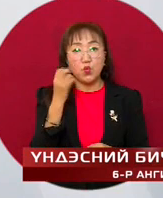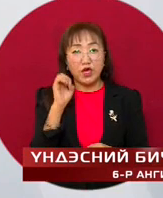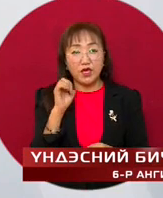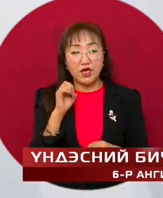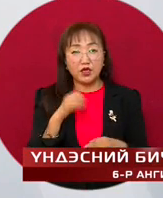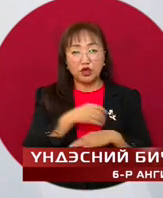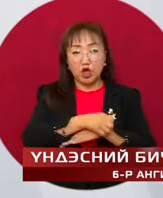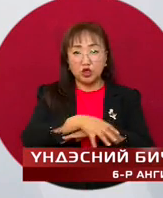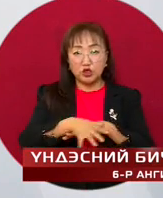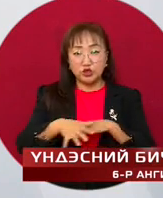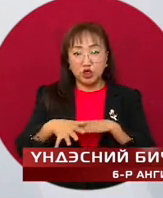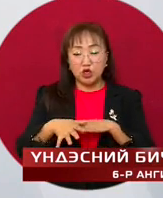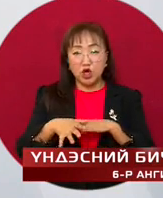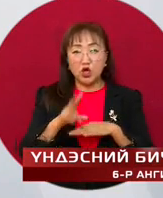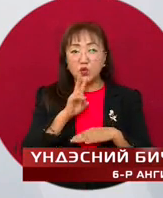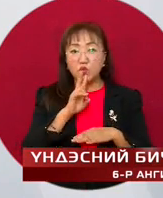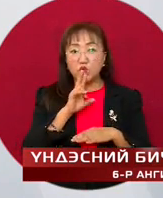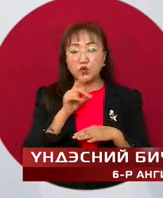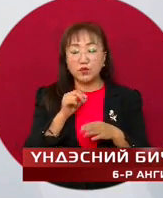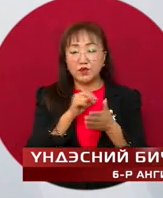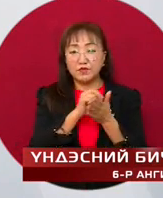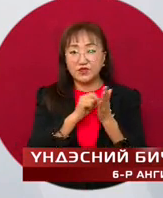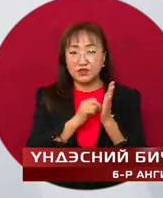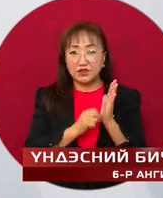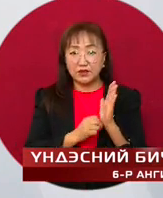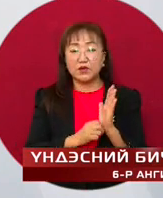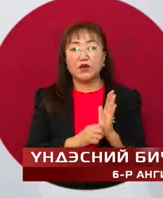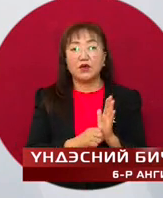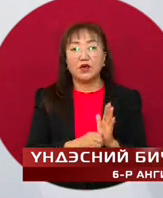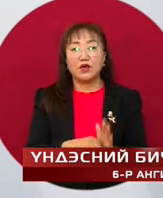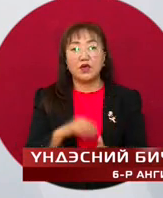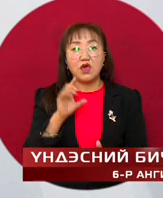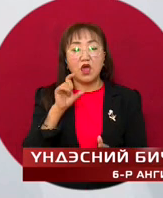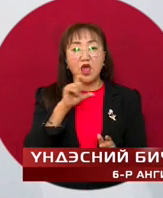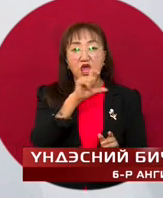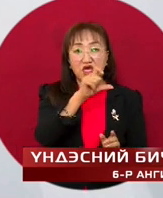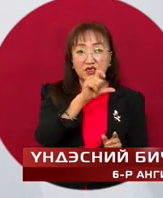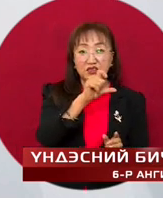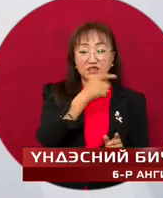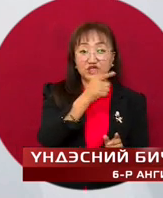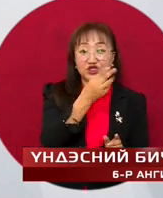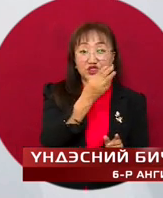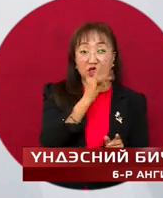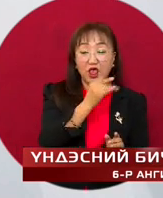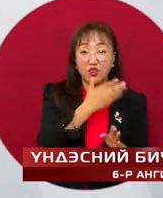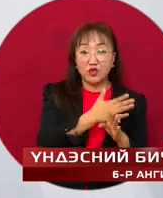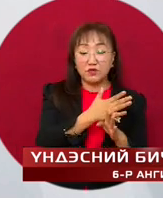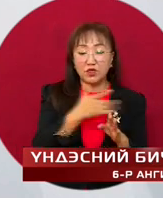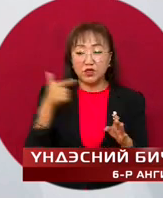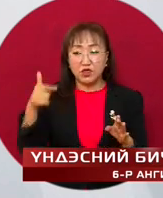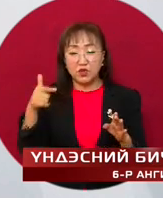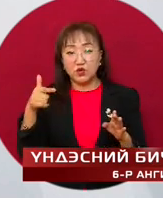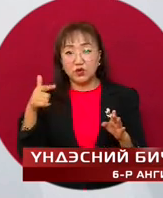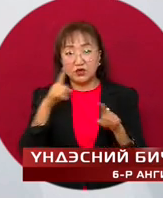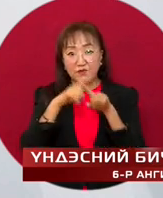бичигддэг. Тэгэхээр үеийн маш олон хэлбэрүүд байдаг. Эгшгээр төгссөн үгэнд бол гийгүүлэгч толгойтой нөхцөл залгах,